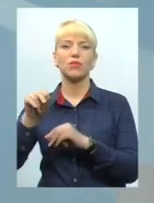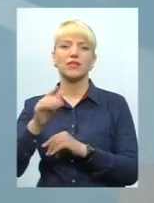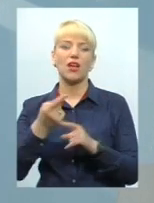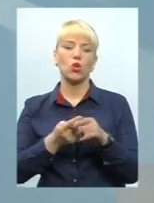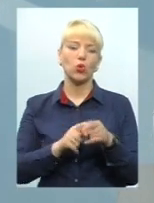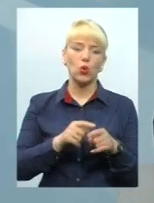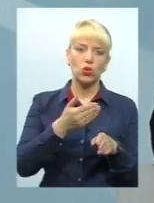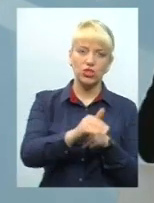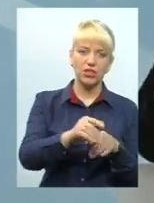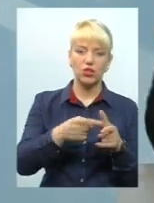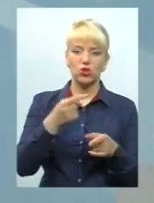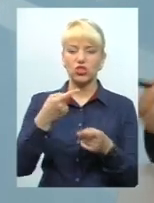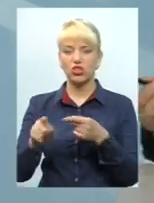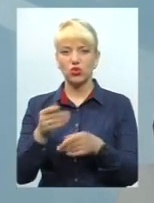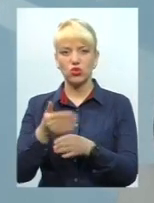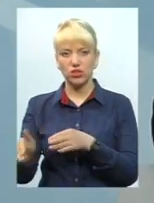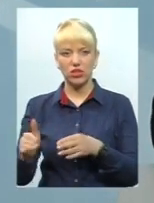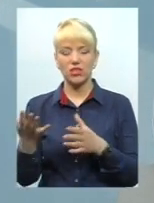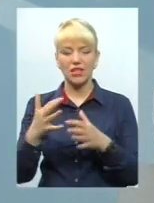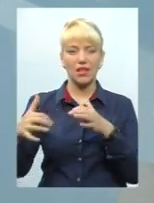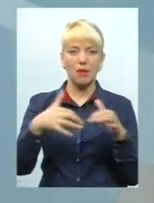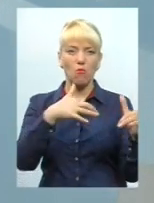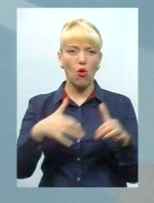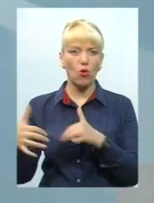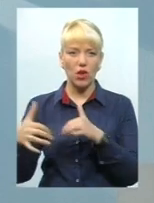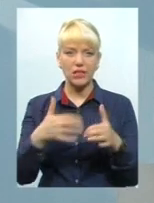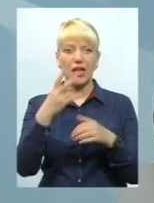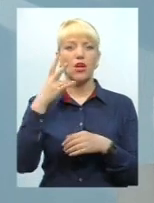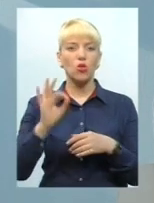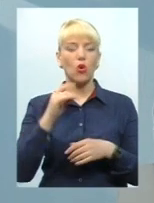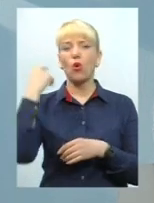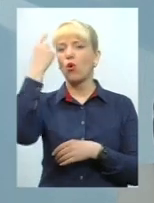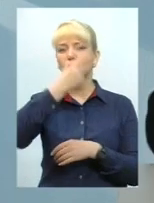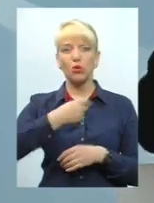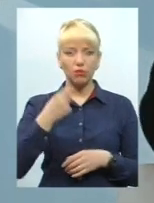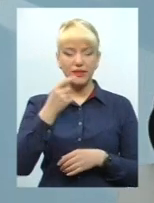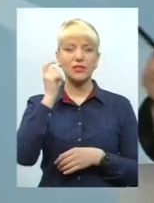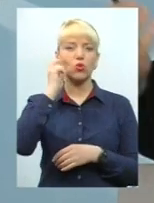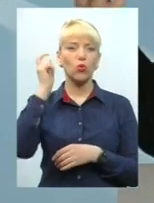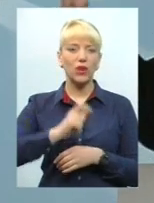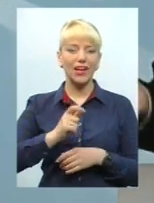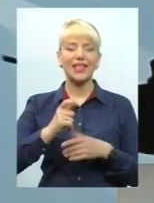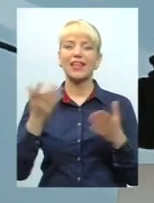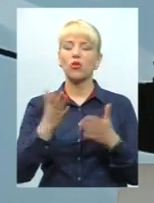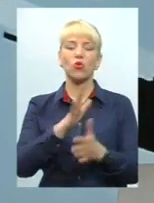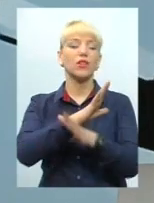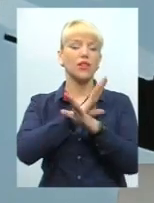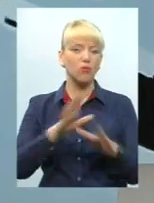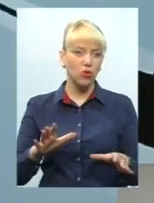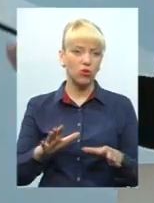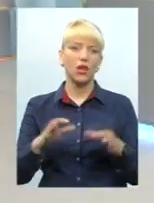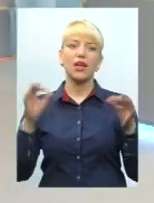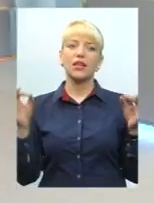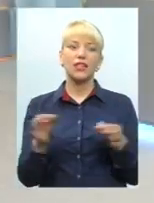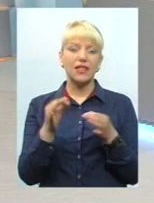частину, значить, за який там боролися і так далі. Але особисто Україна, якої не було, ніяк не могла в такому